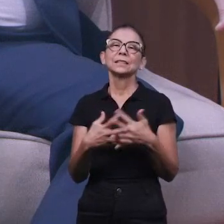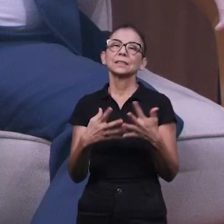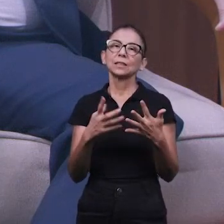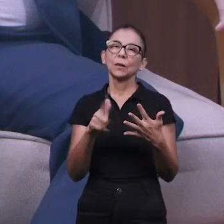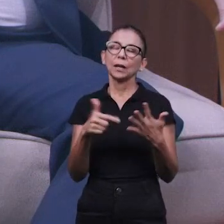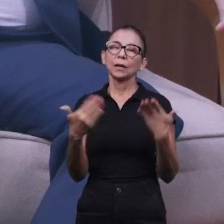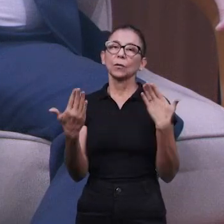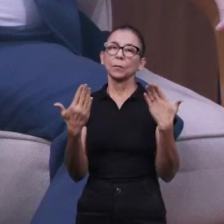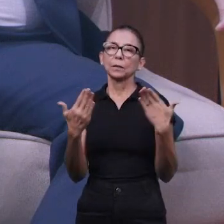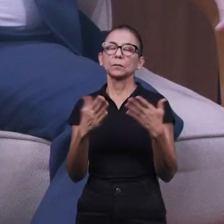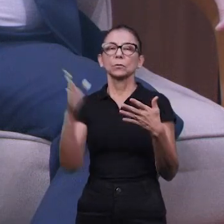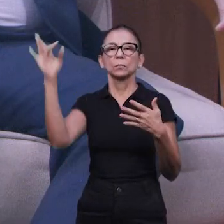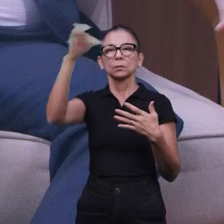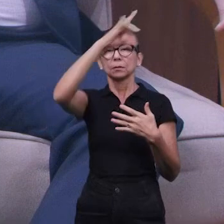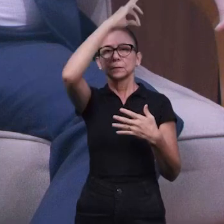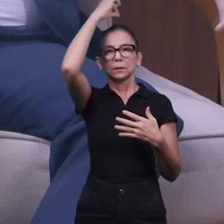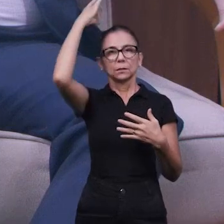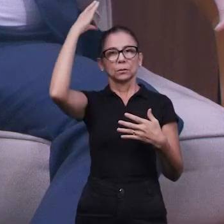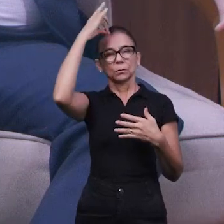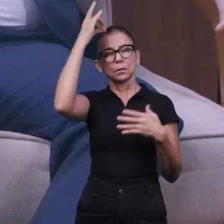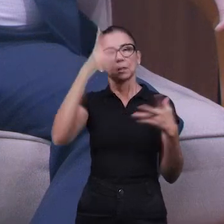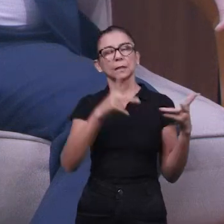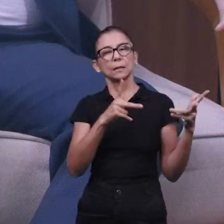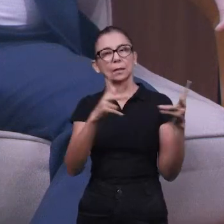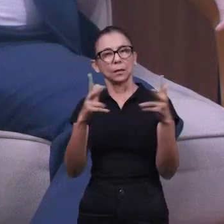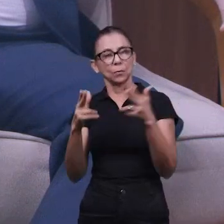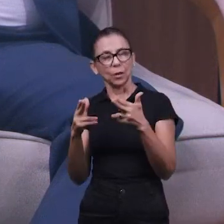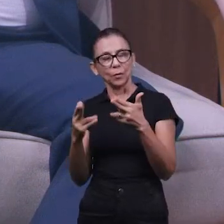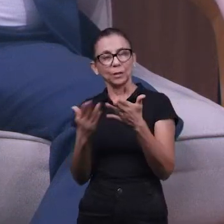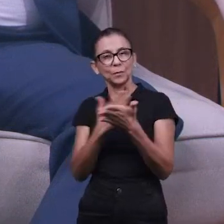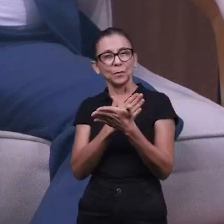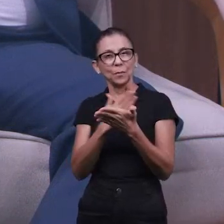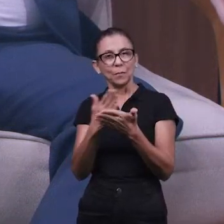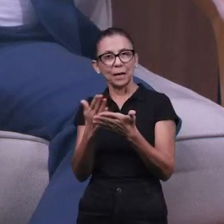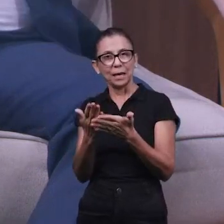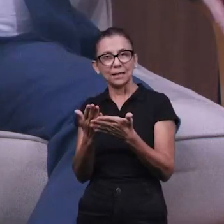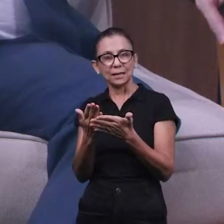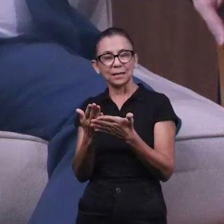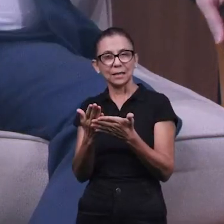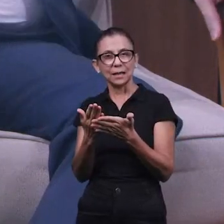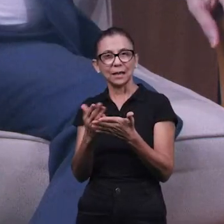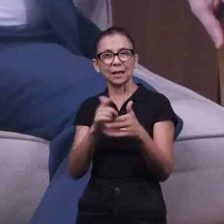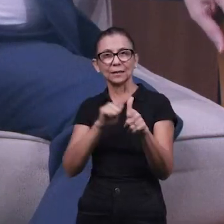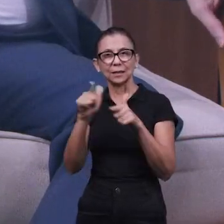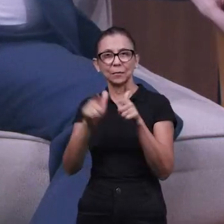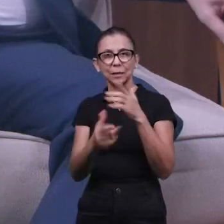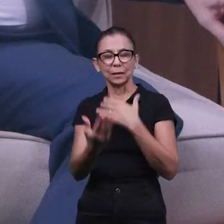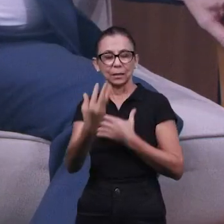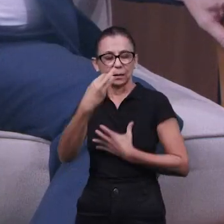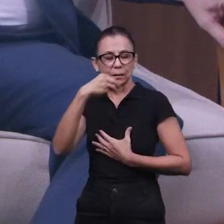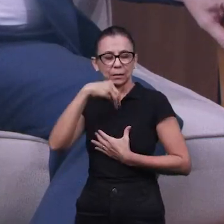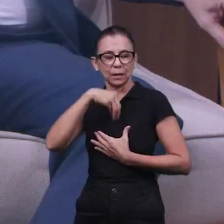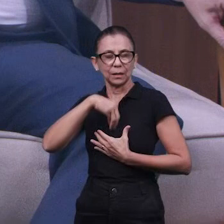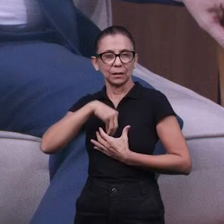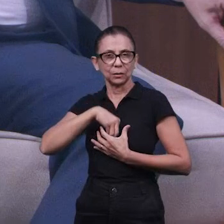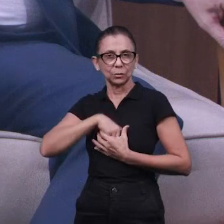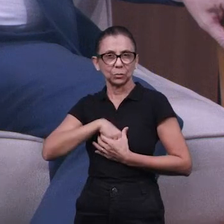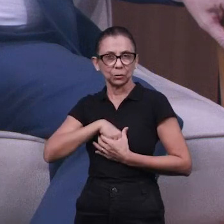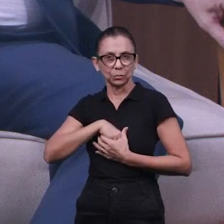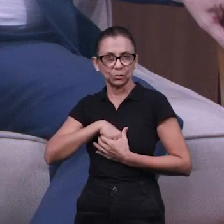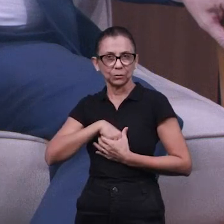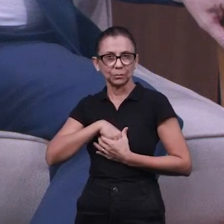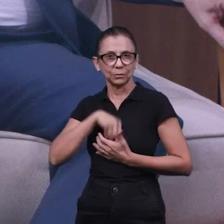ça. Il fait l'œuvre dans l'intérieur de l'homme, de manière